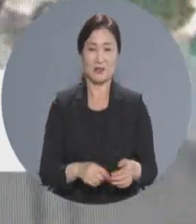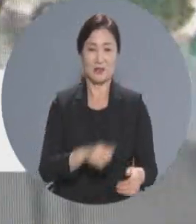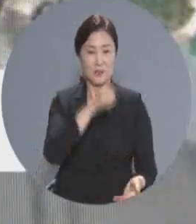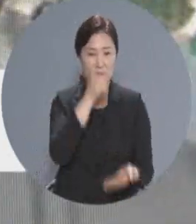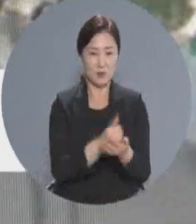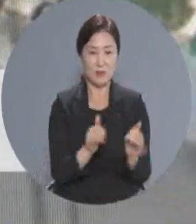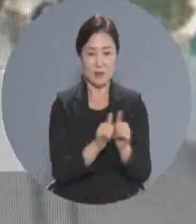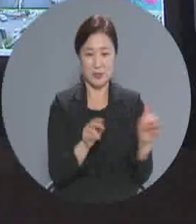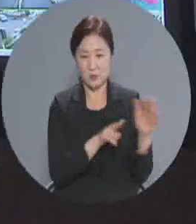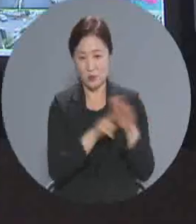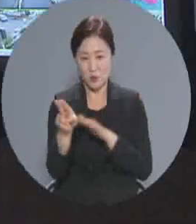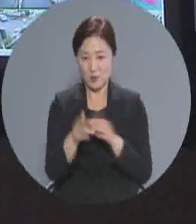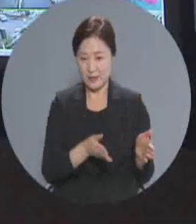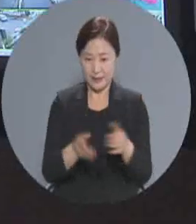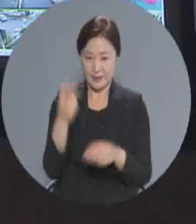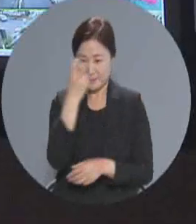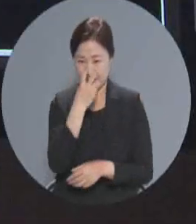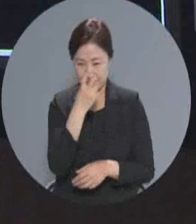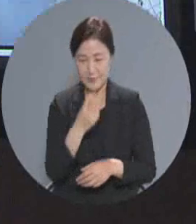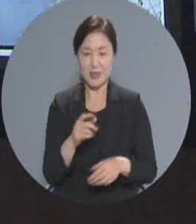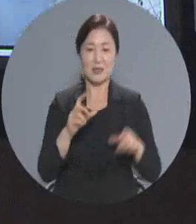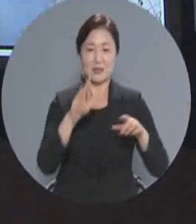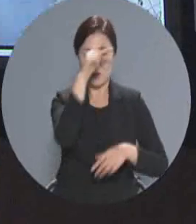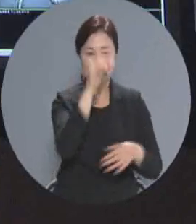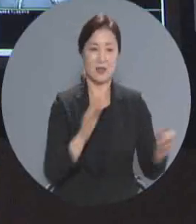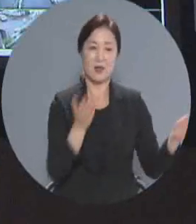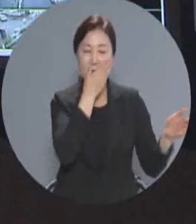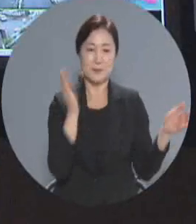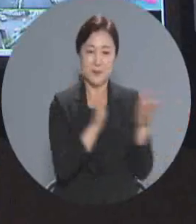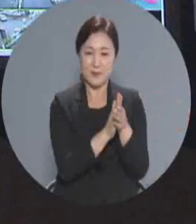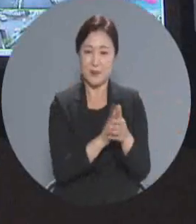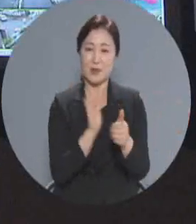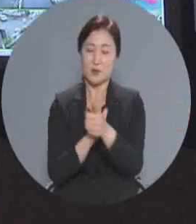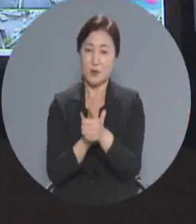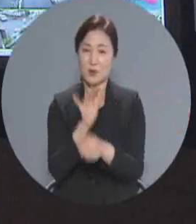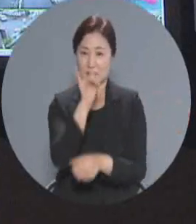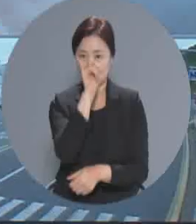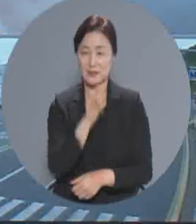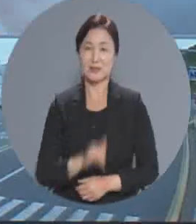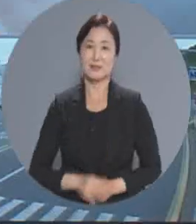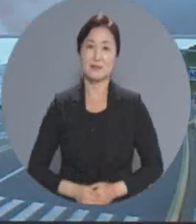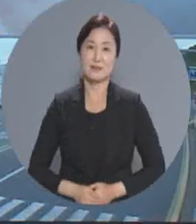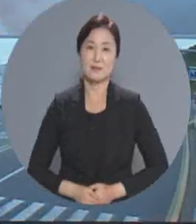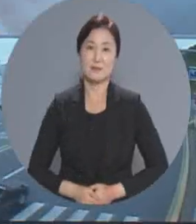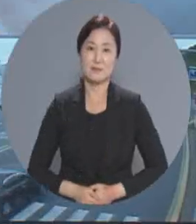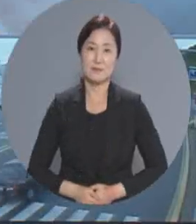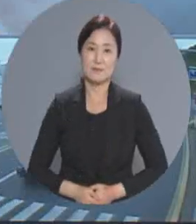도주 경로 추적을 통해 지역 경찰과 긴밀히 공조하고 있다고 밝혔습니다.